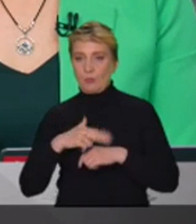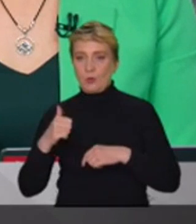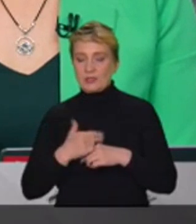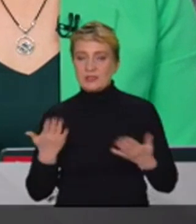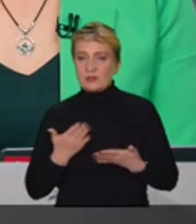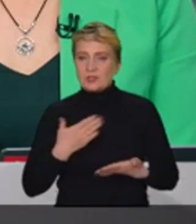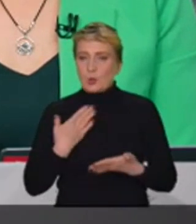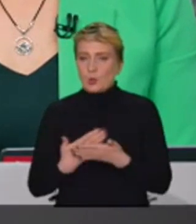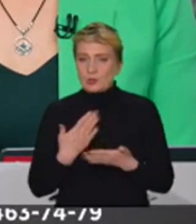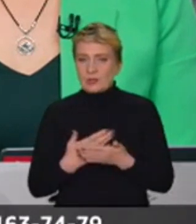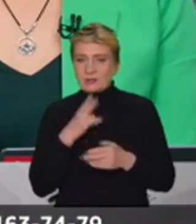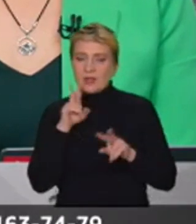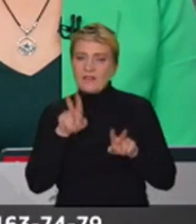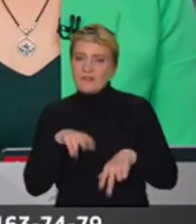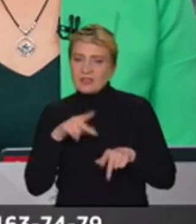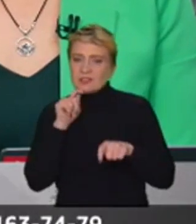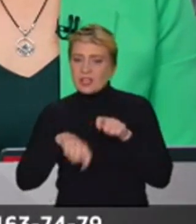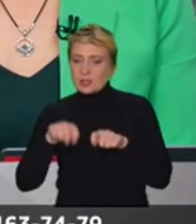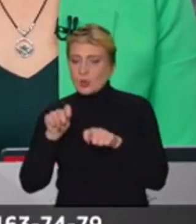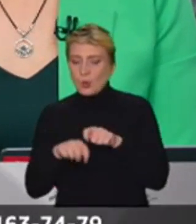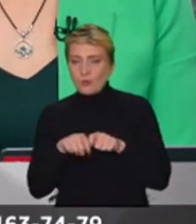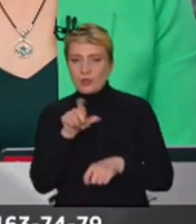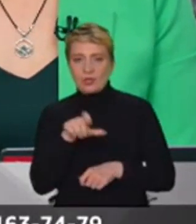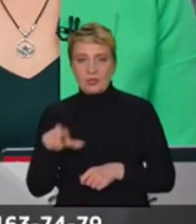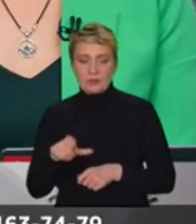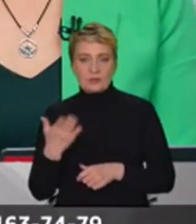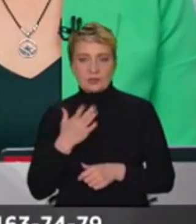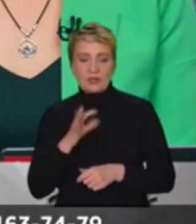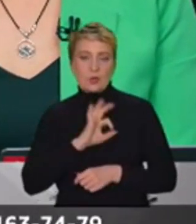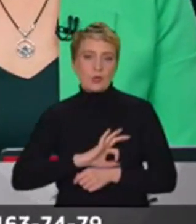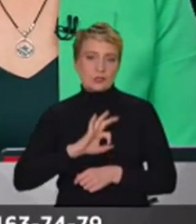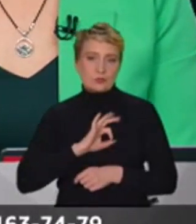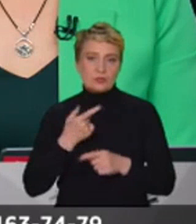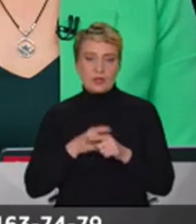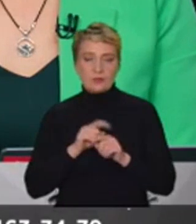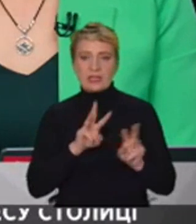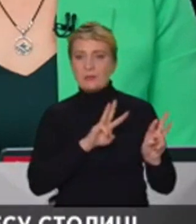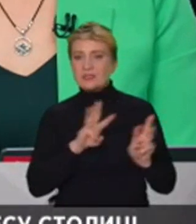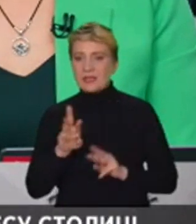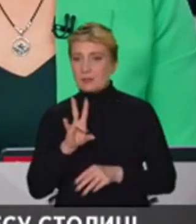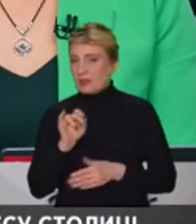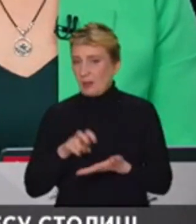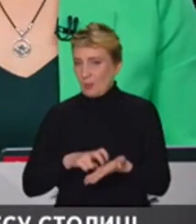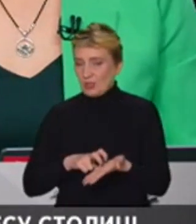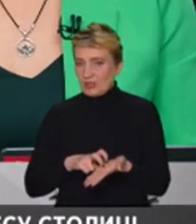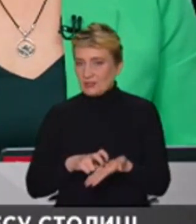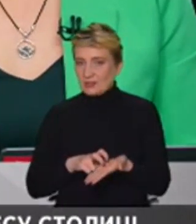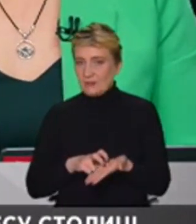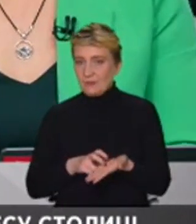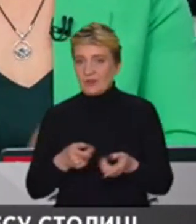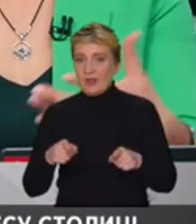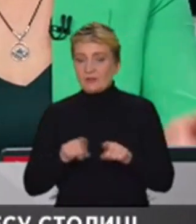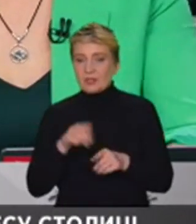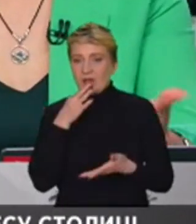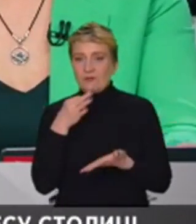активно відслідковувала власне людей, які там на OnlyFans користуються цим сайтом. Не боїтеся, що якась така відповідальність